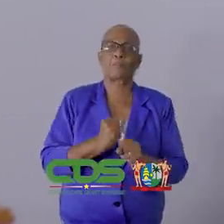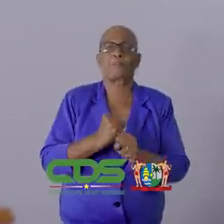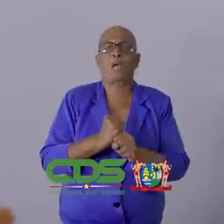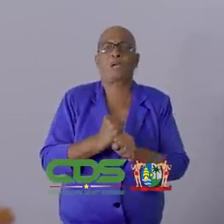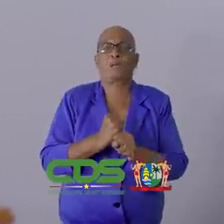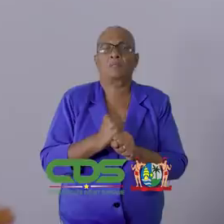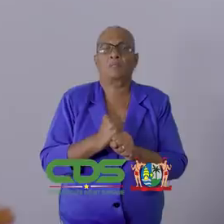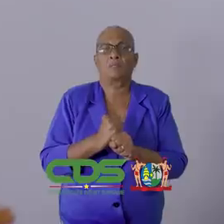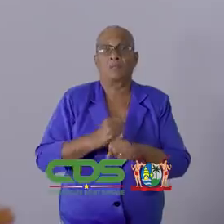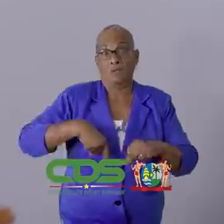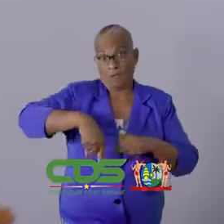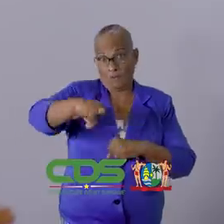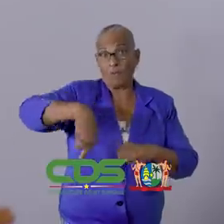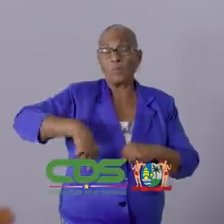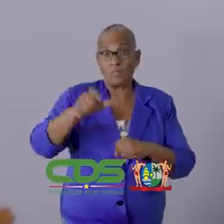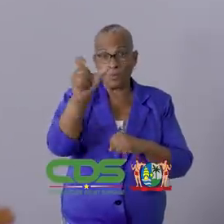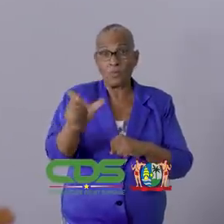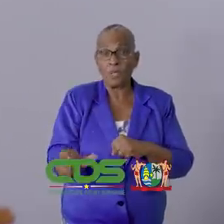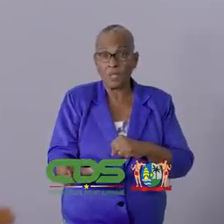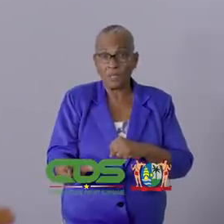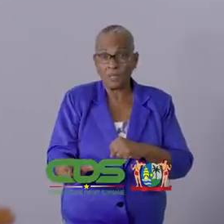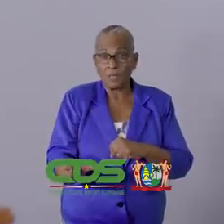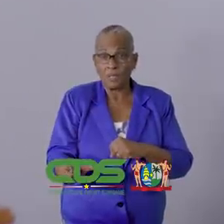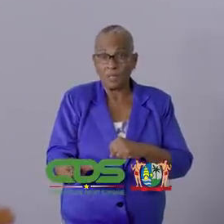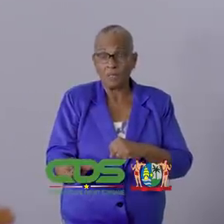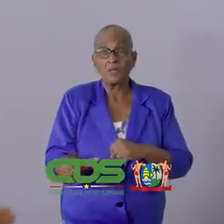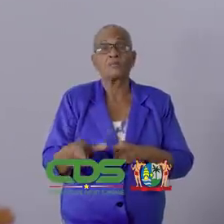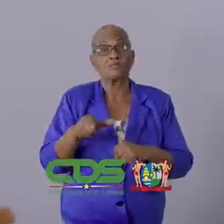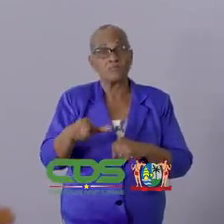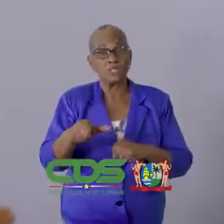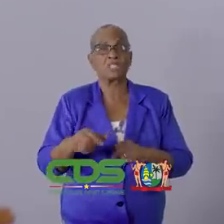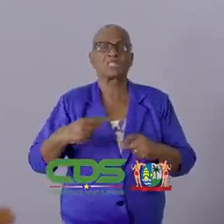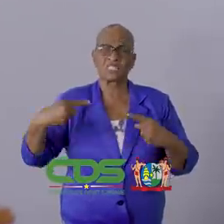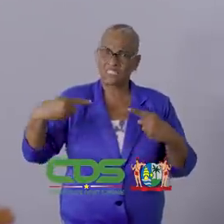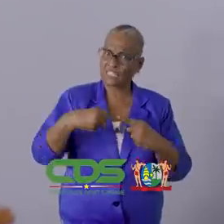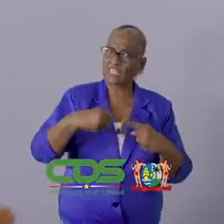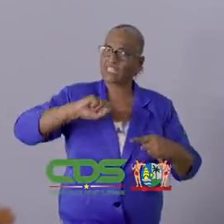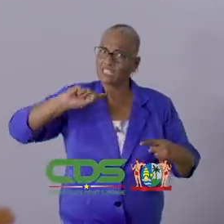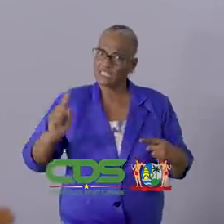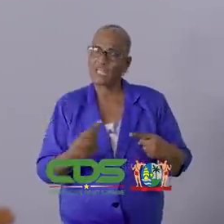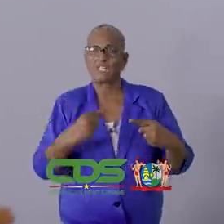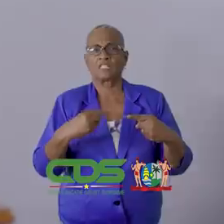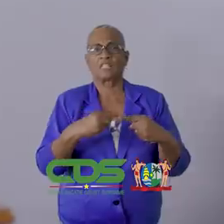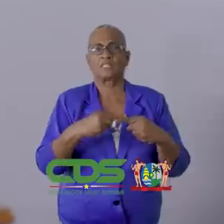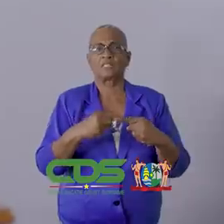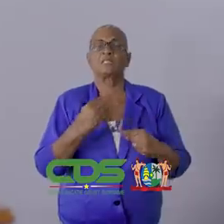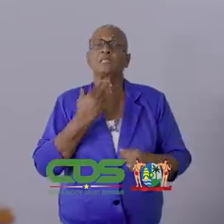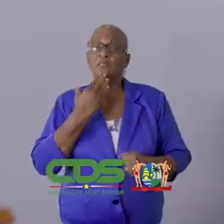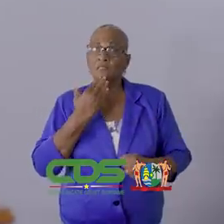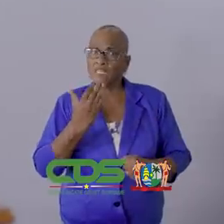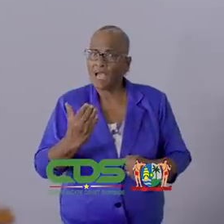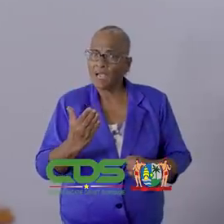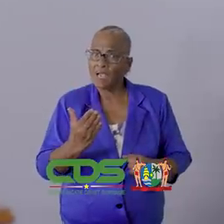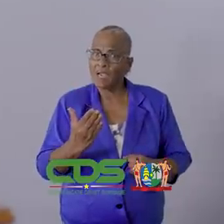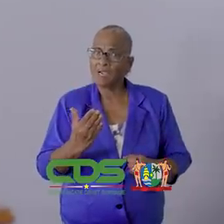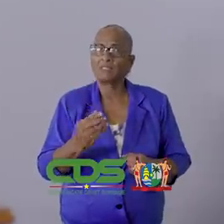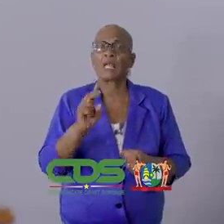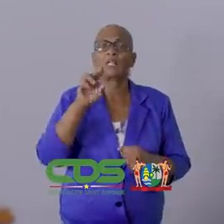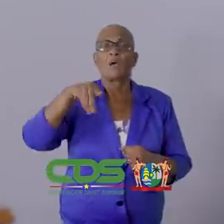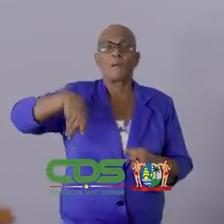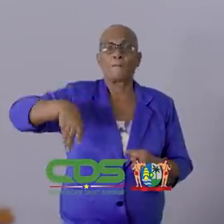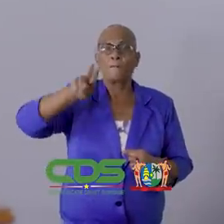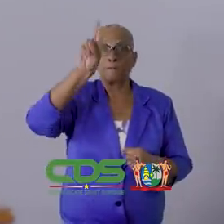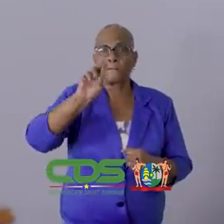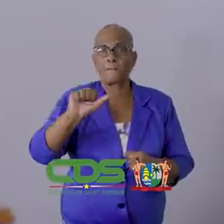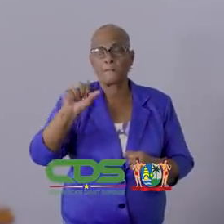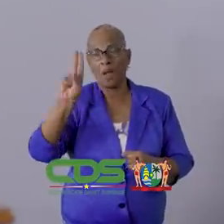scherpen. De komende week arriveren de antigeensneltesten. Mijn dank gaat uit naar